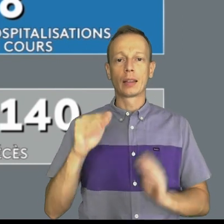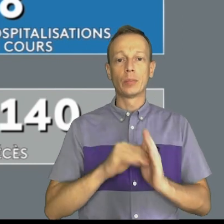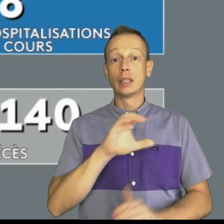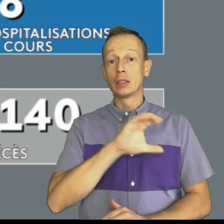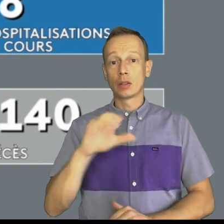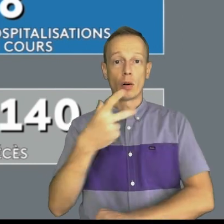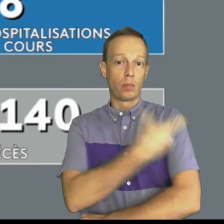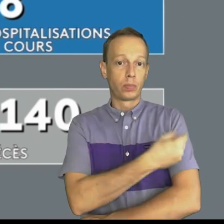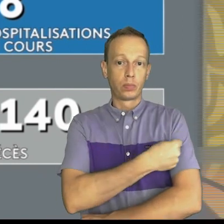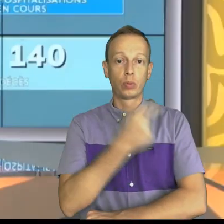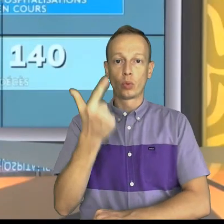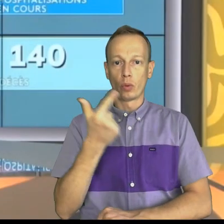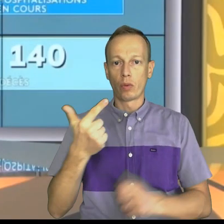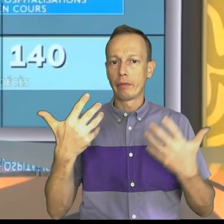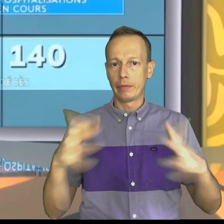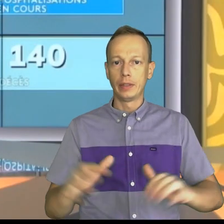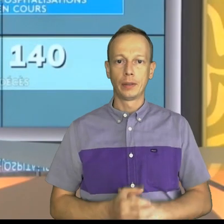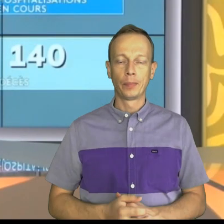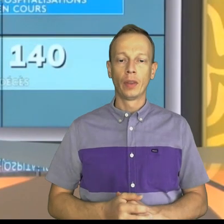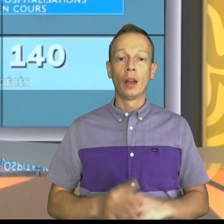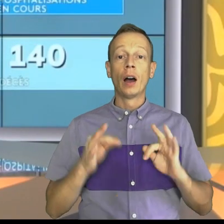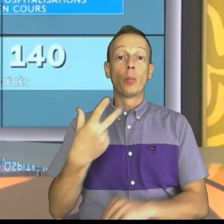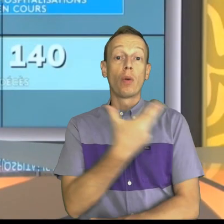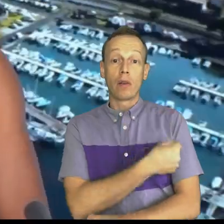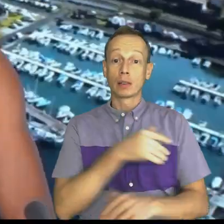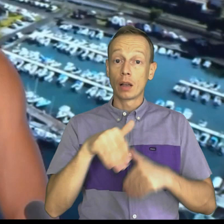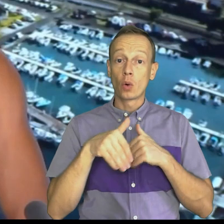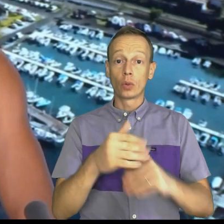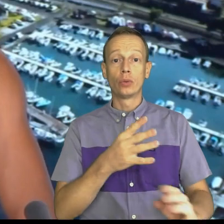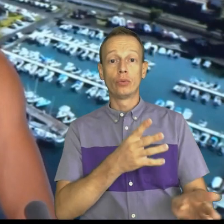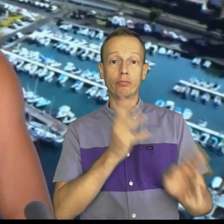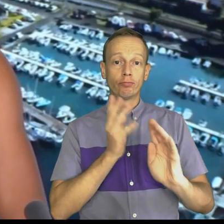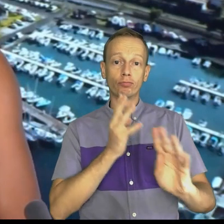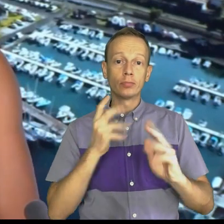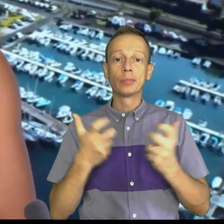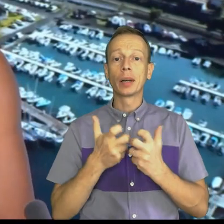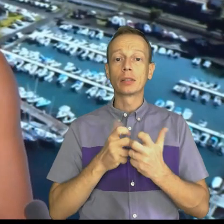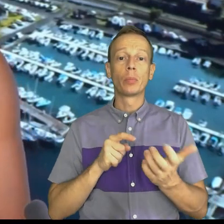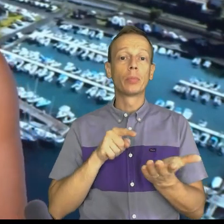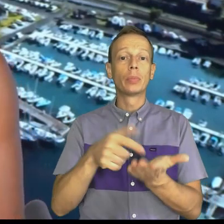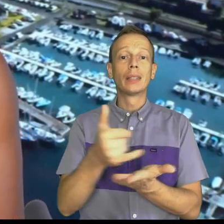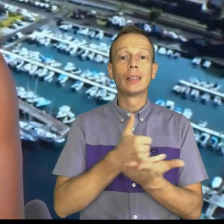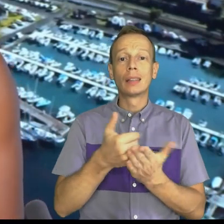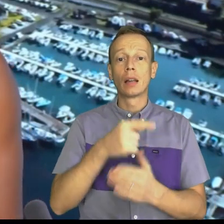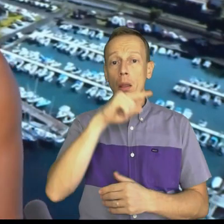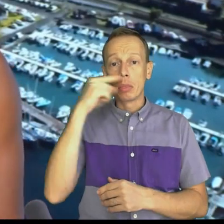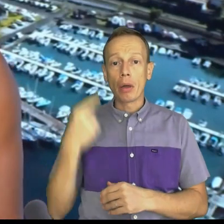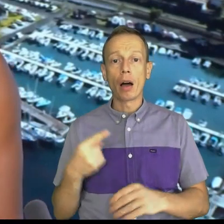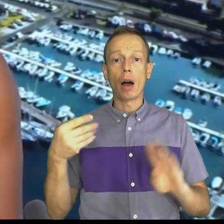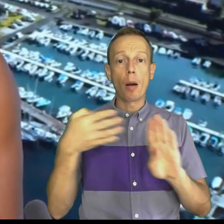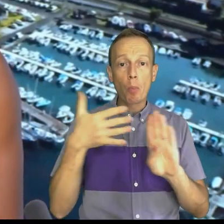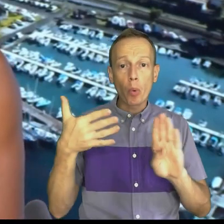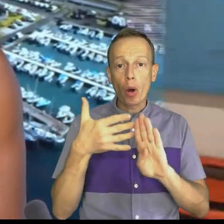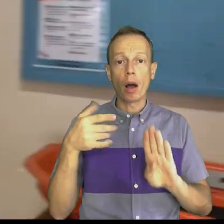vaccin, plus de 4100 la seconde. Et la campagne de vaccination se poursuit aussi dans les îles comme à Bora Bora